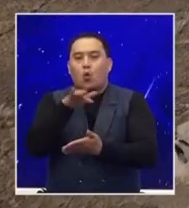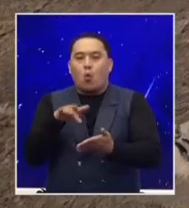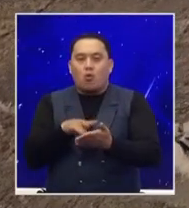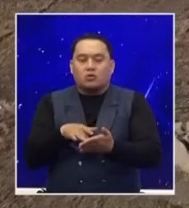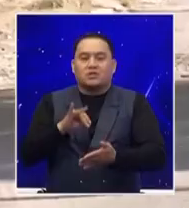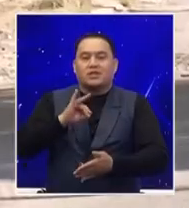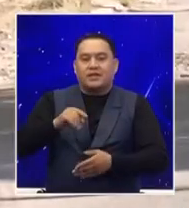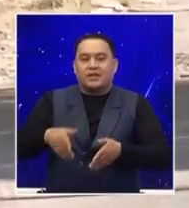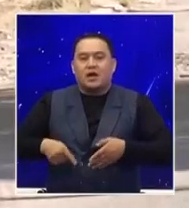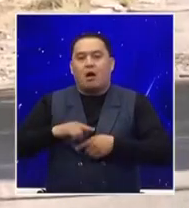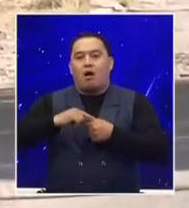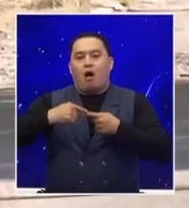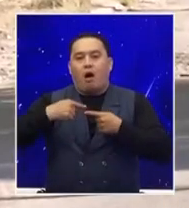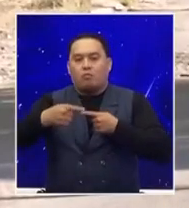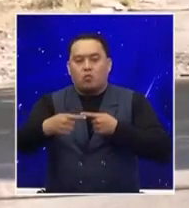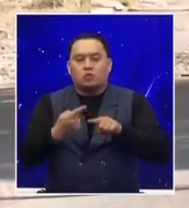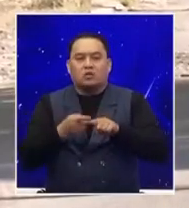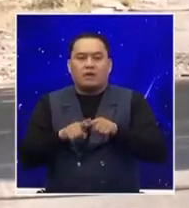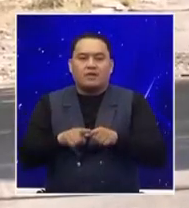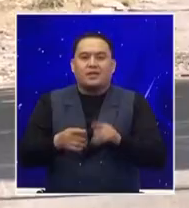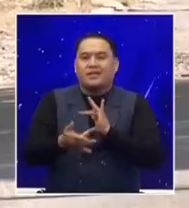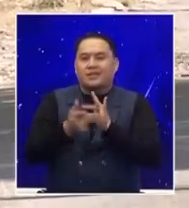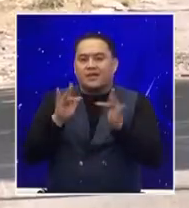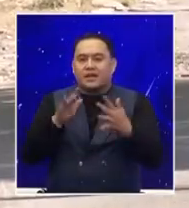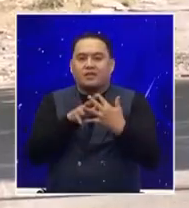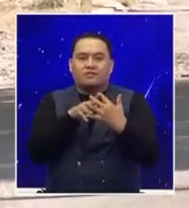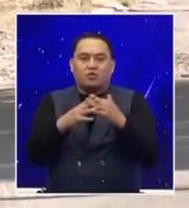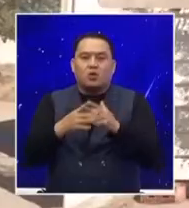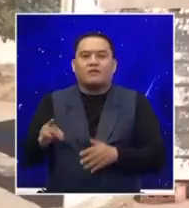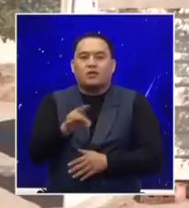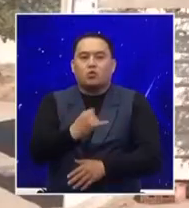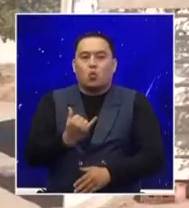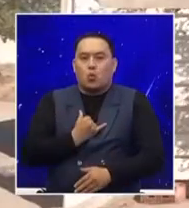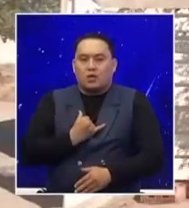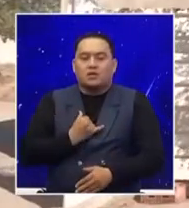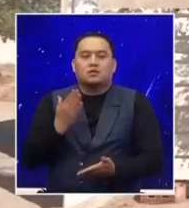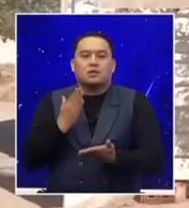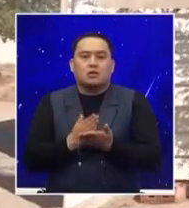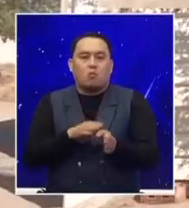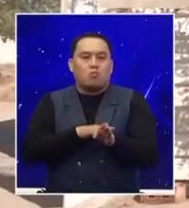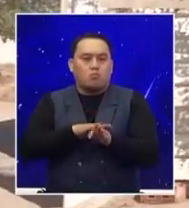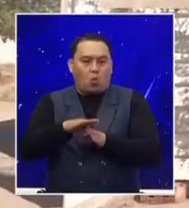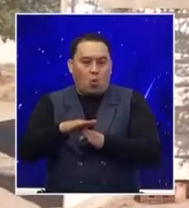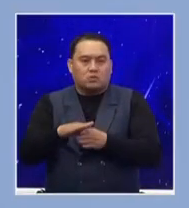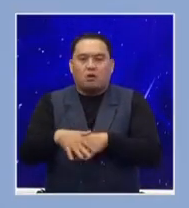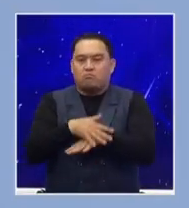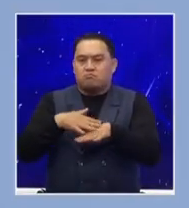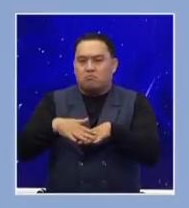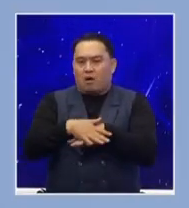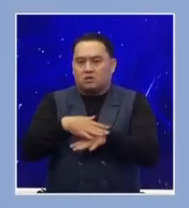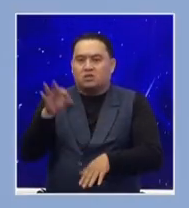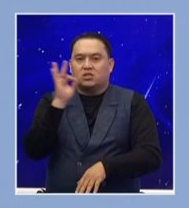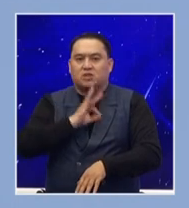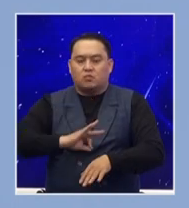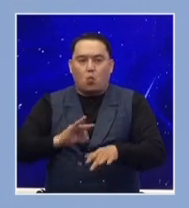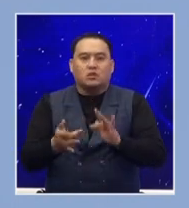туристического значения, обеспеченность сельских территорий интернетом. В регионе на сегодня зона покрытия обеспечена полностью, но из-за массового использования общей